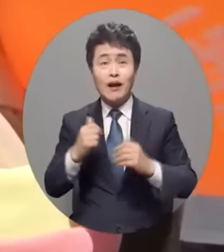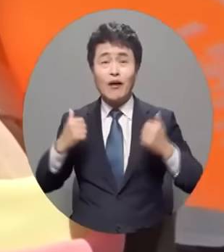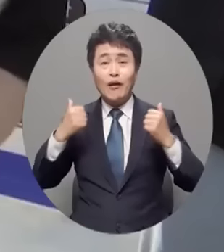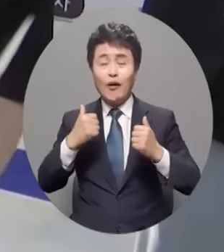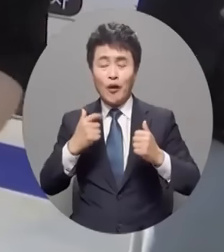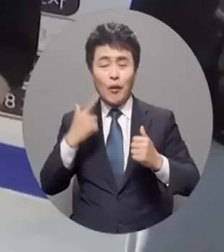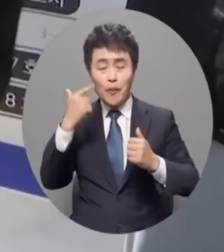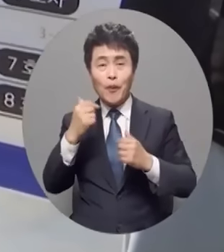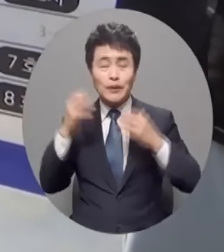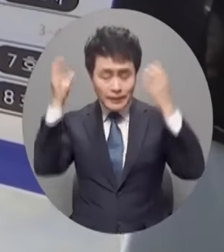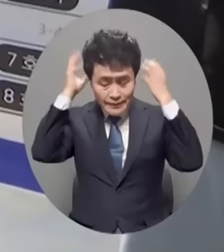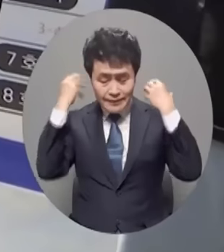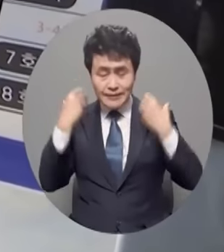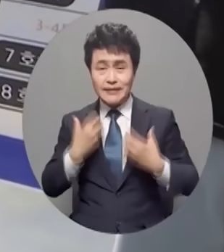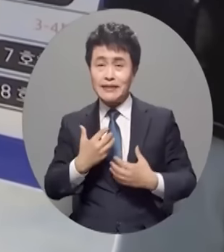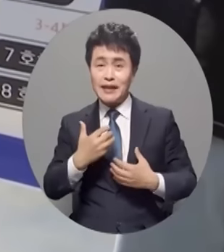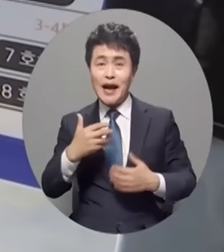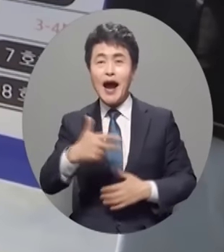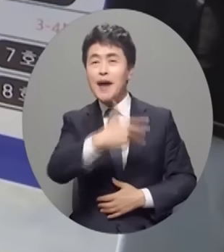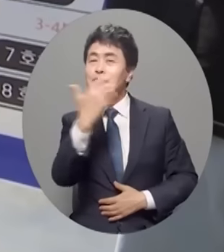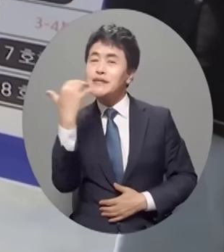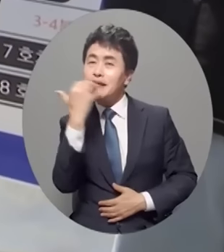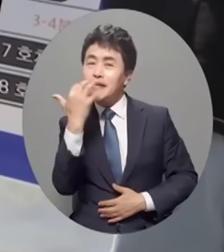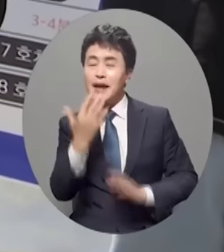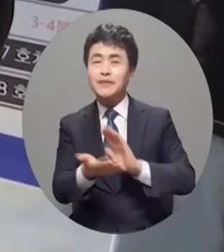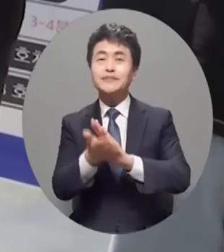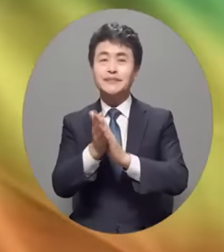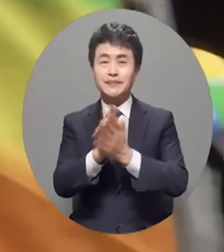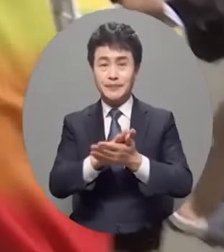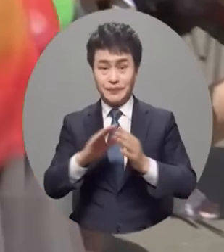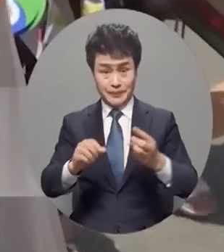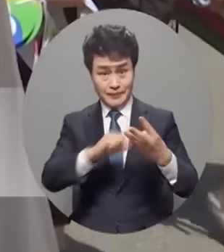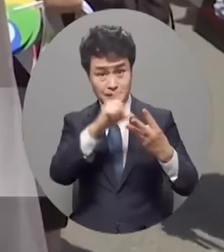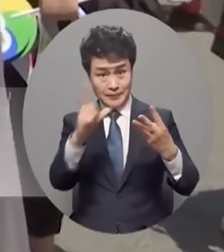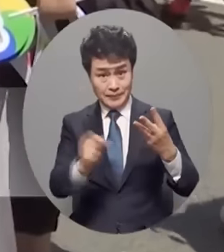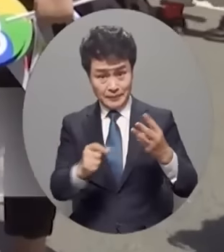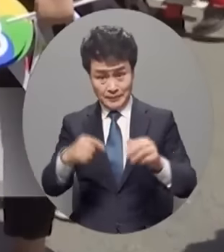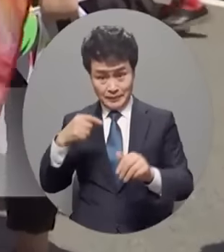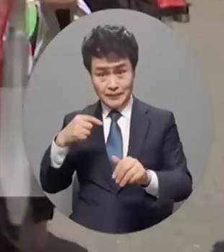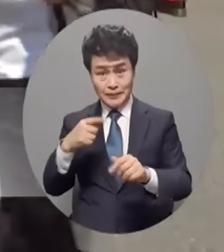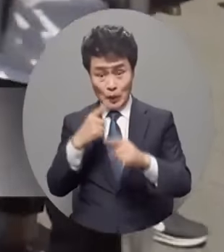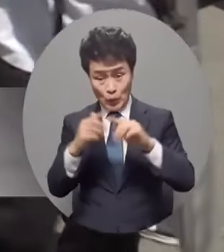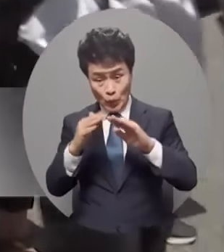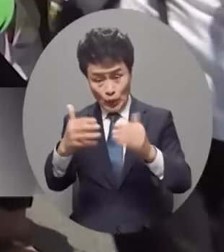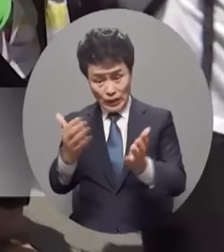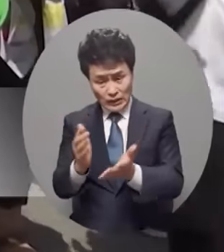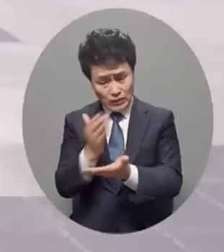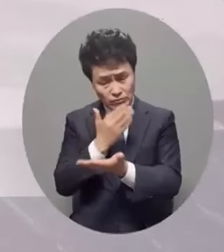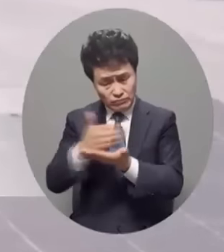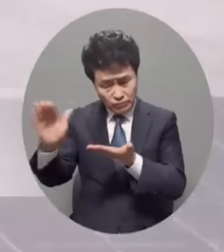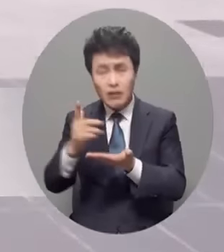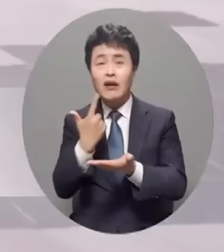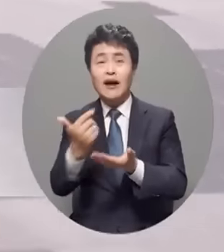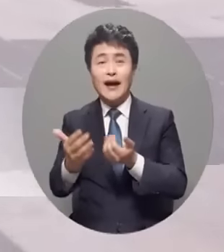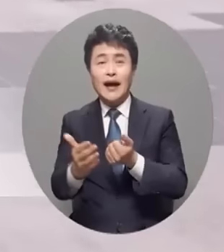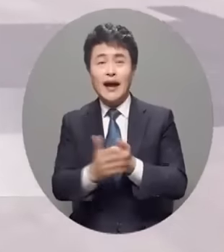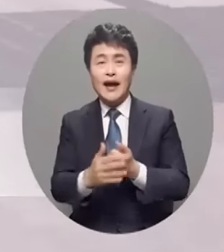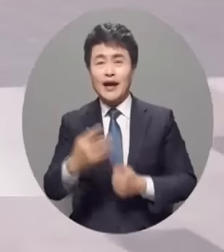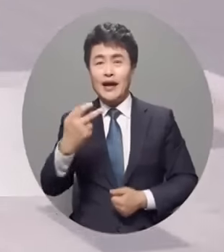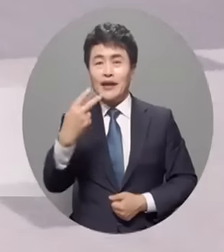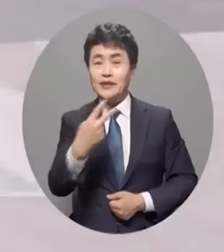목사 스카프만 무지개색으로 둘렀습니다. 올해 3월 교단에서 출교당했기 때문입니다. 지난